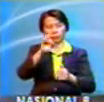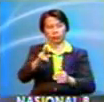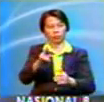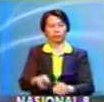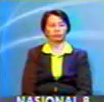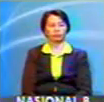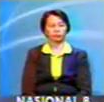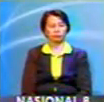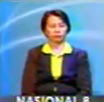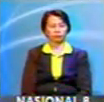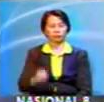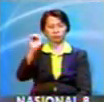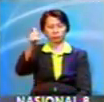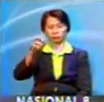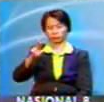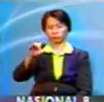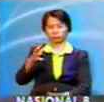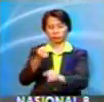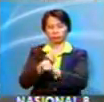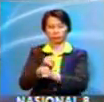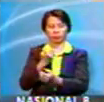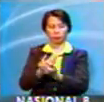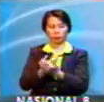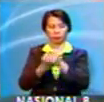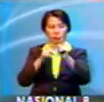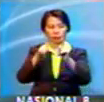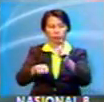keseluruhan. Selaku juara, Ryan Moe membawa pulang wang tunai